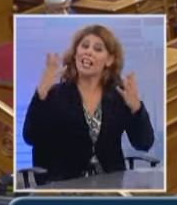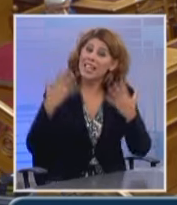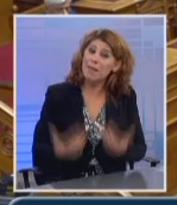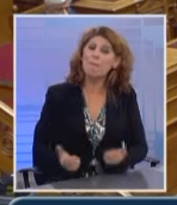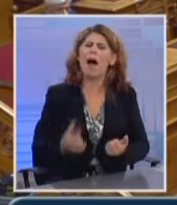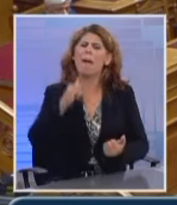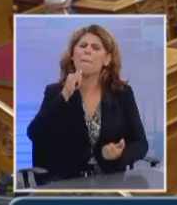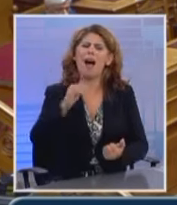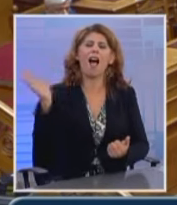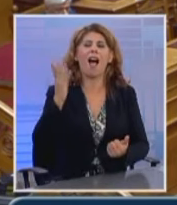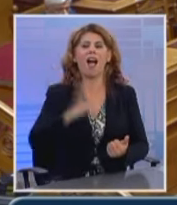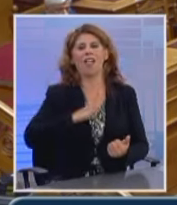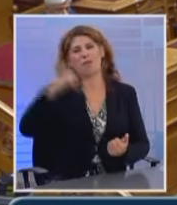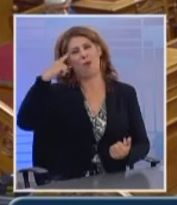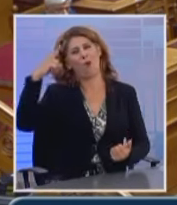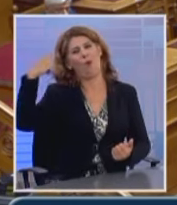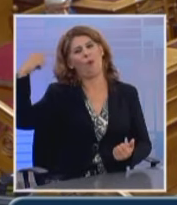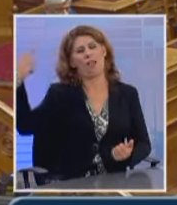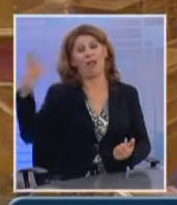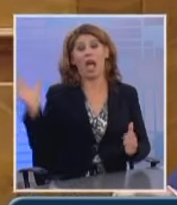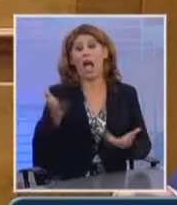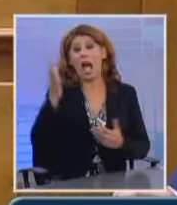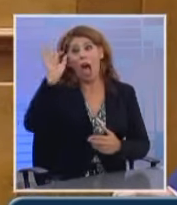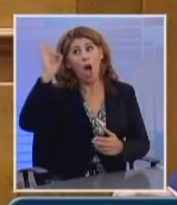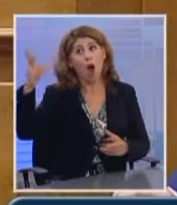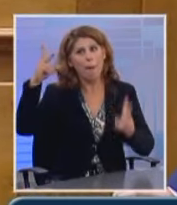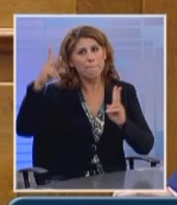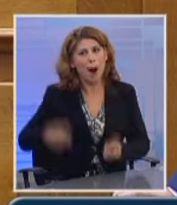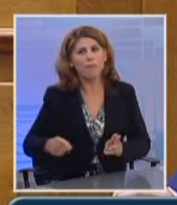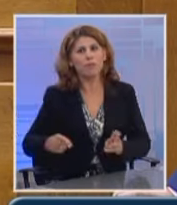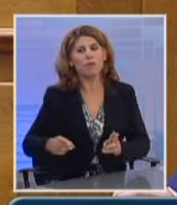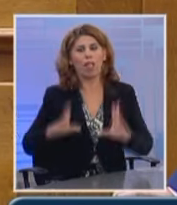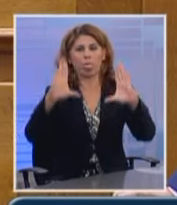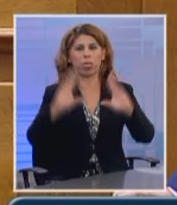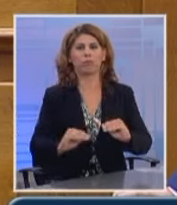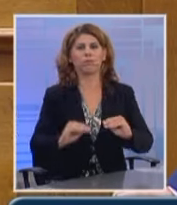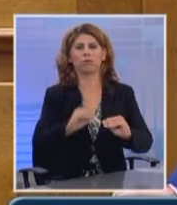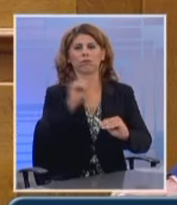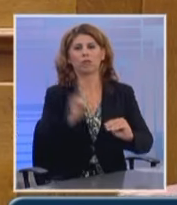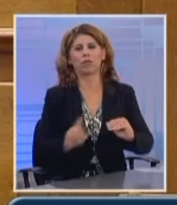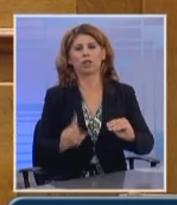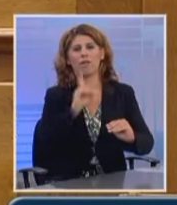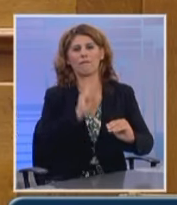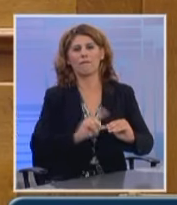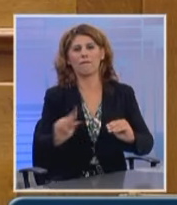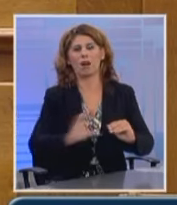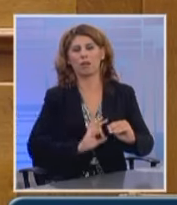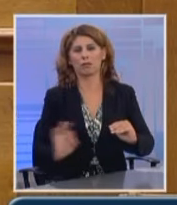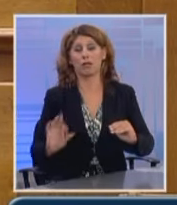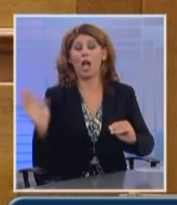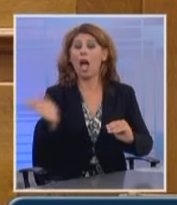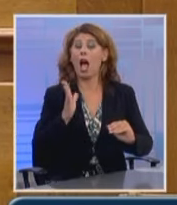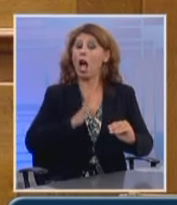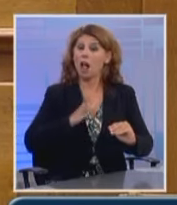ονειρεύονται. Όταν σταματούν οι άνθρωποι να ονειρεύονται, σταματάει η ζωή. Όταν σταματούν οι άνθρωποι